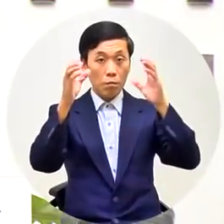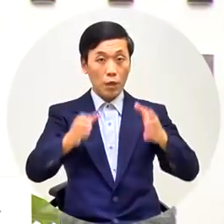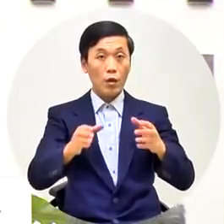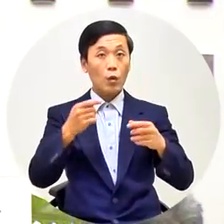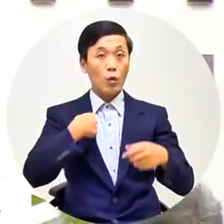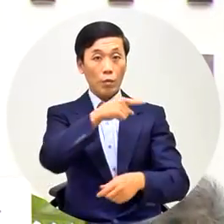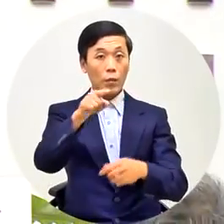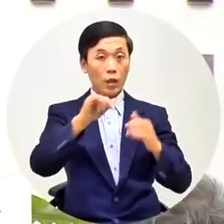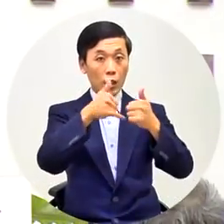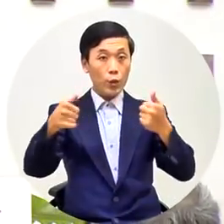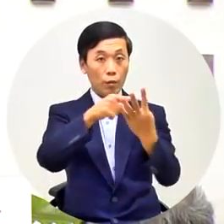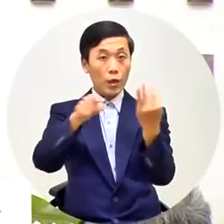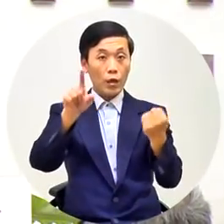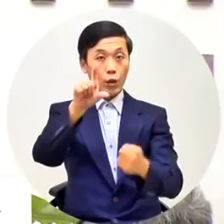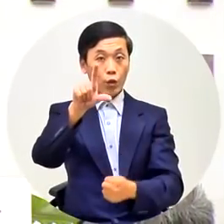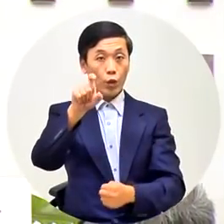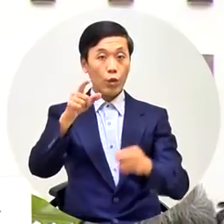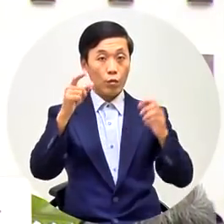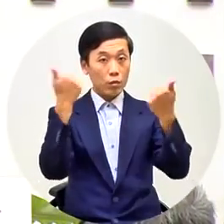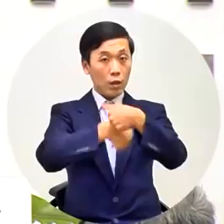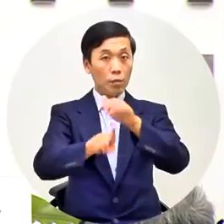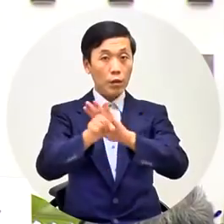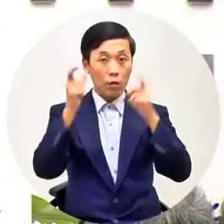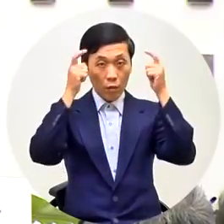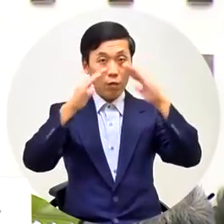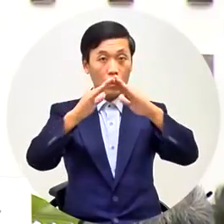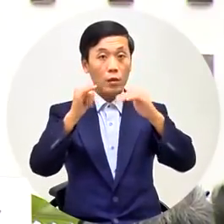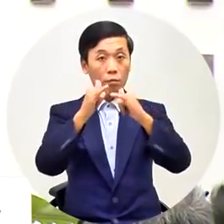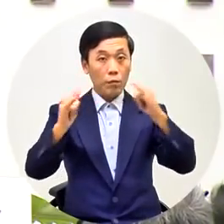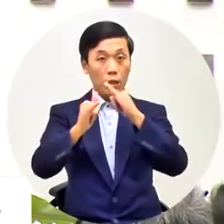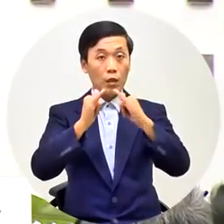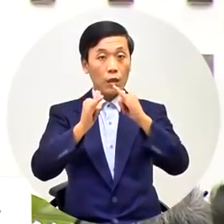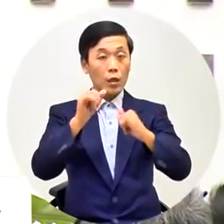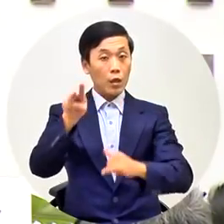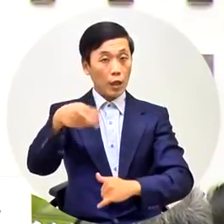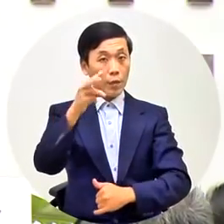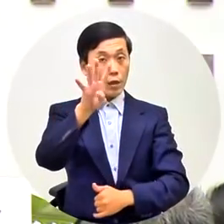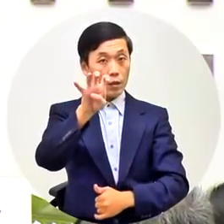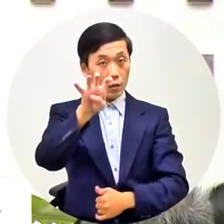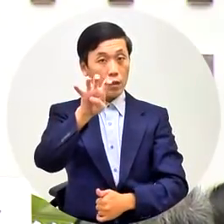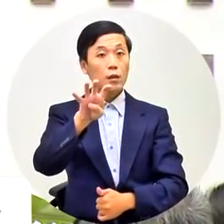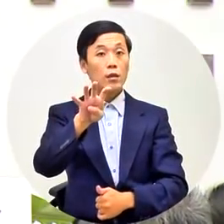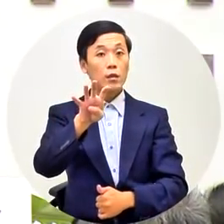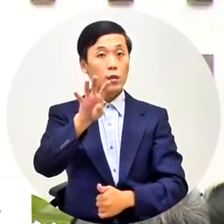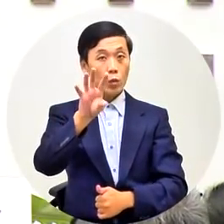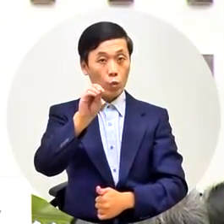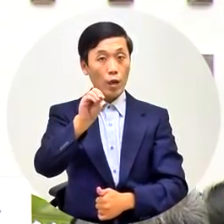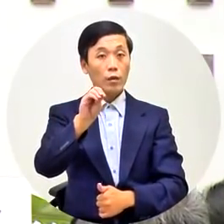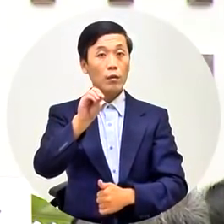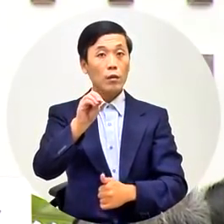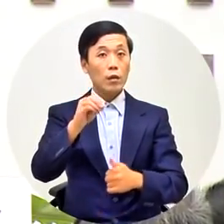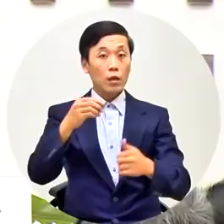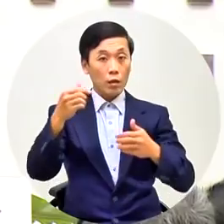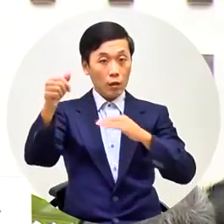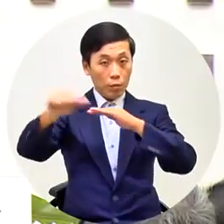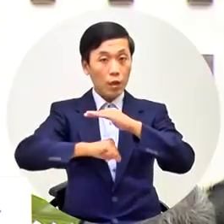市270多万市民共聚议事厅，任重而道远。我们必当以市民福祉